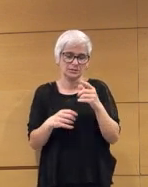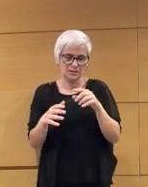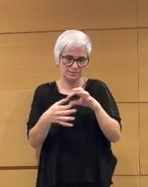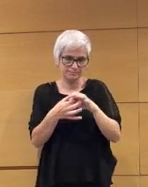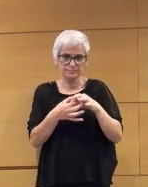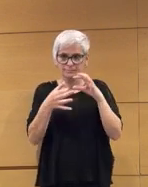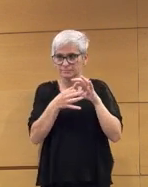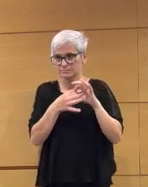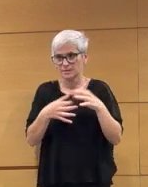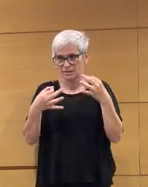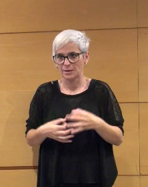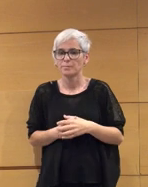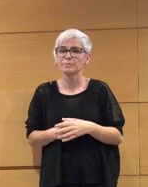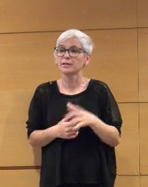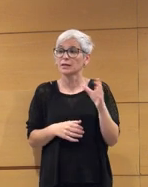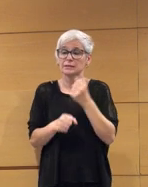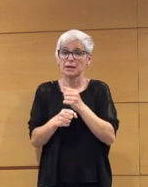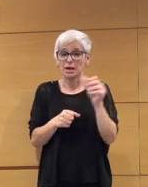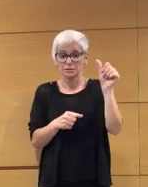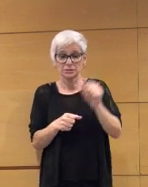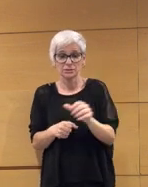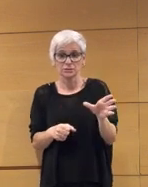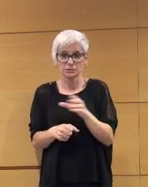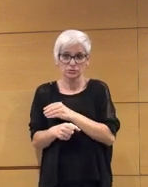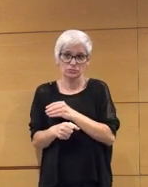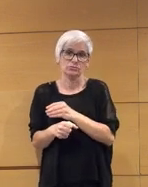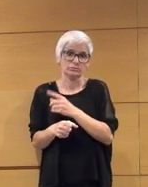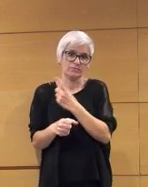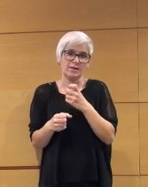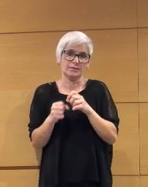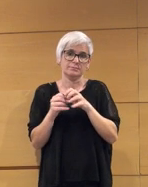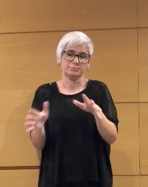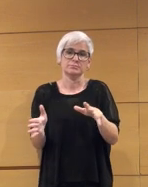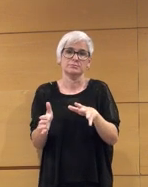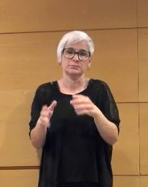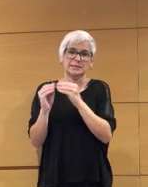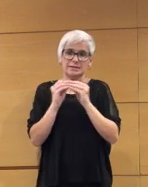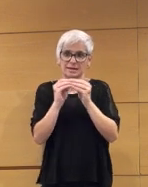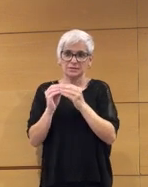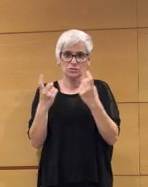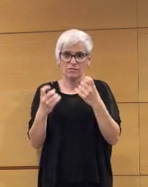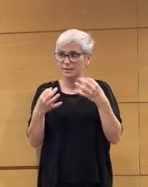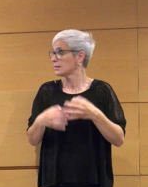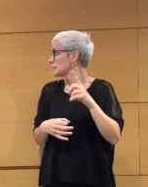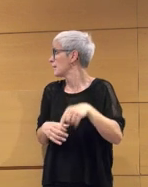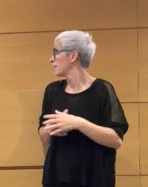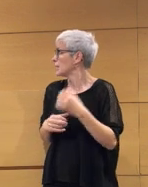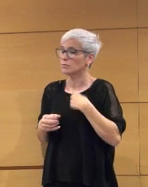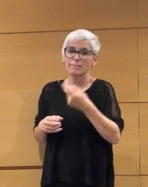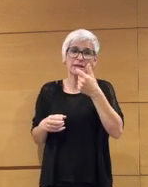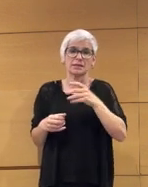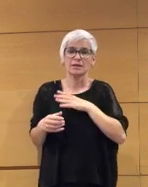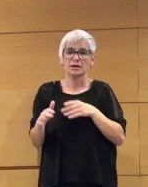tot aquest treball està ara en procés de preestandardització. I aquí teniu una mica de bibliografia per si